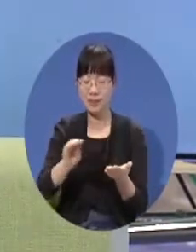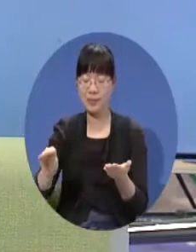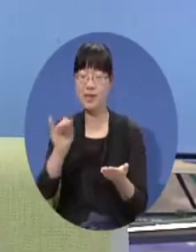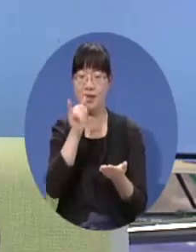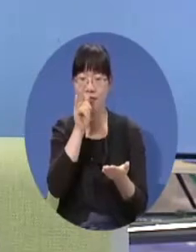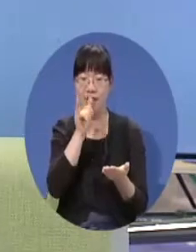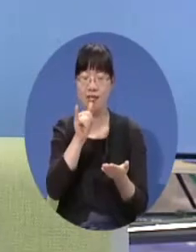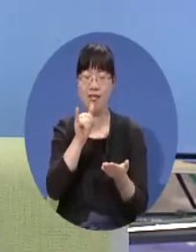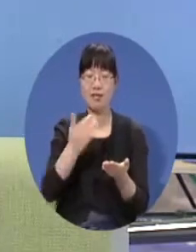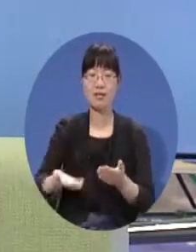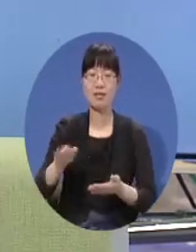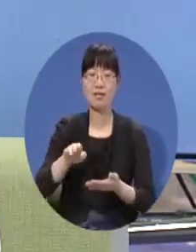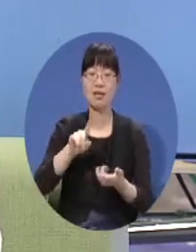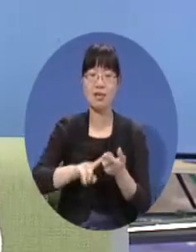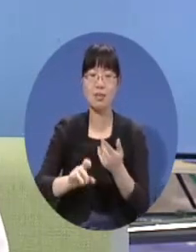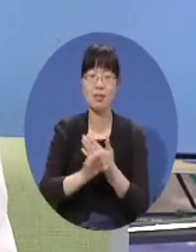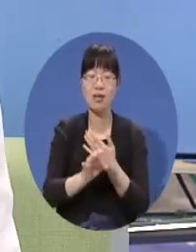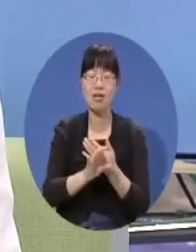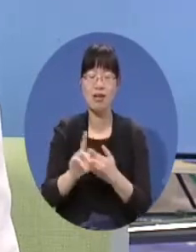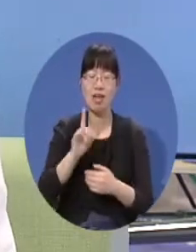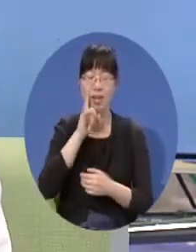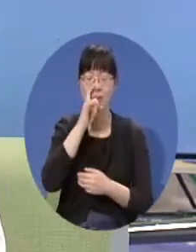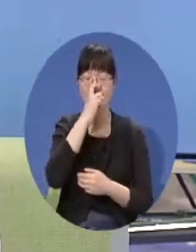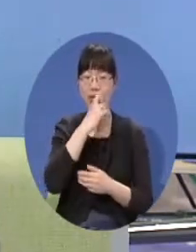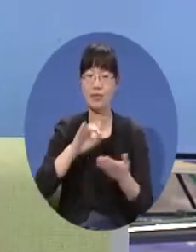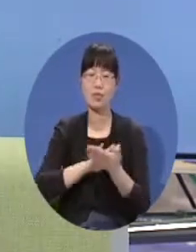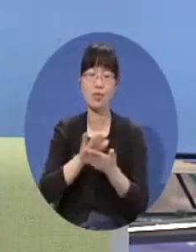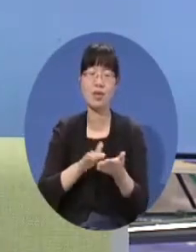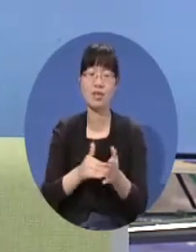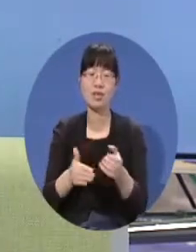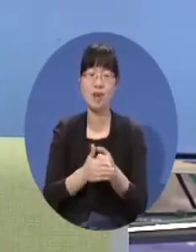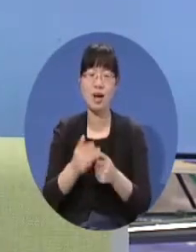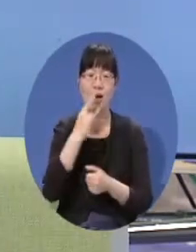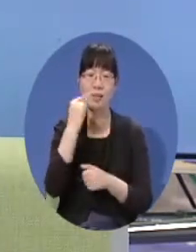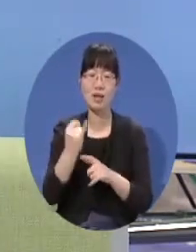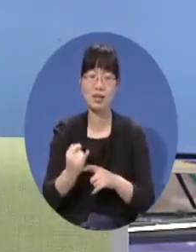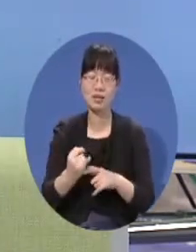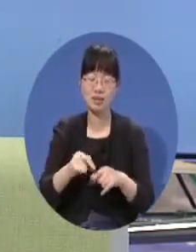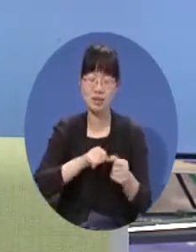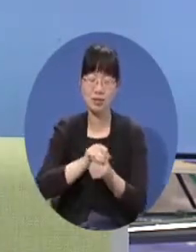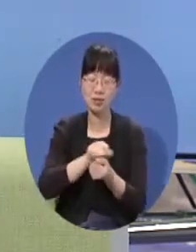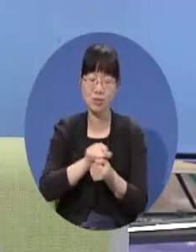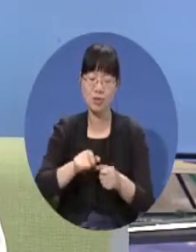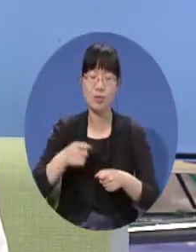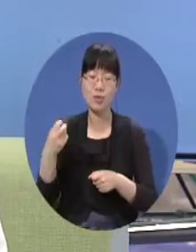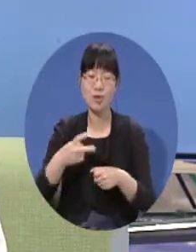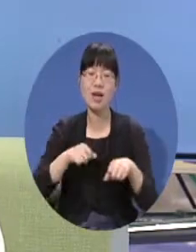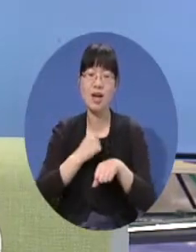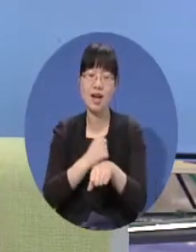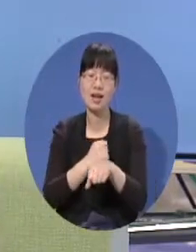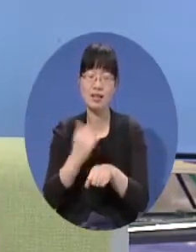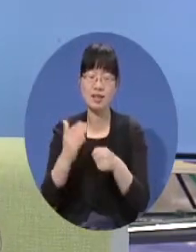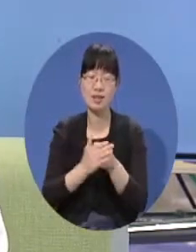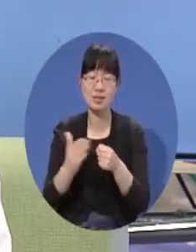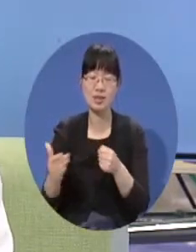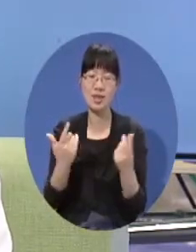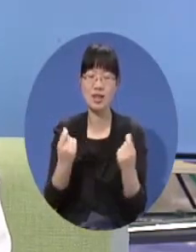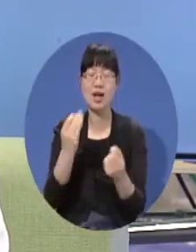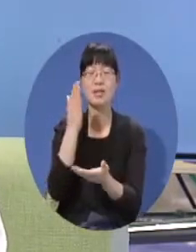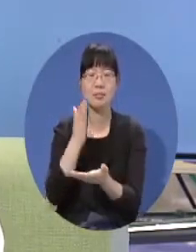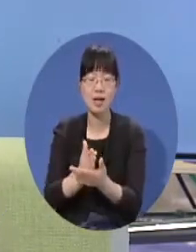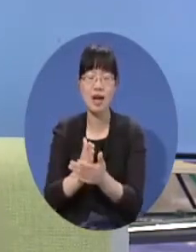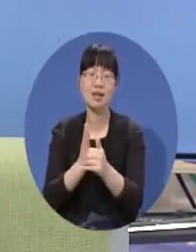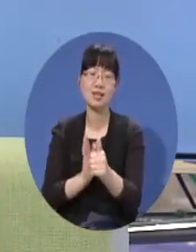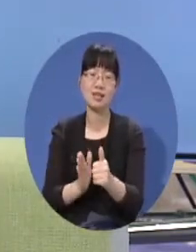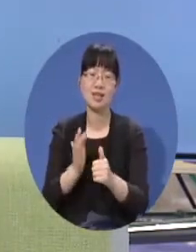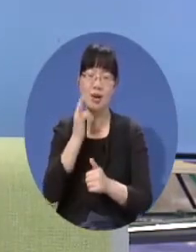파레트에다가. 근데 그렇게 놓으면 애들은 되게 지저분하게 놀거든요. 그럼 엄마는 또 청소 또 해야 그렇죠. 되는 거냐 막 이래요. 그렇게 하지 마시란